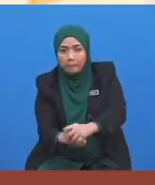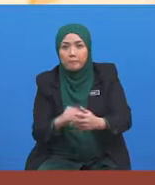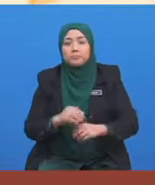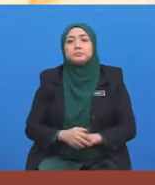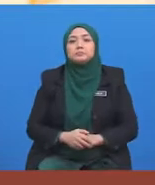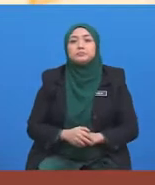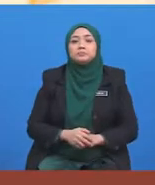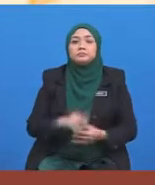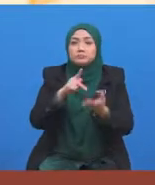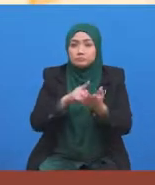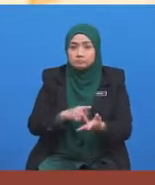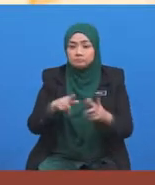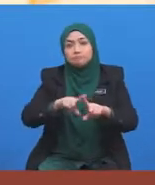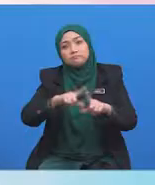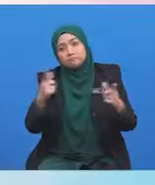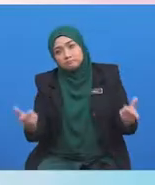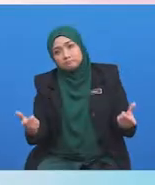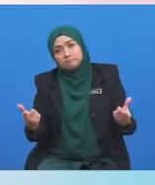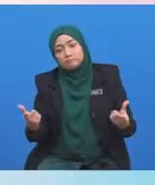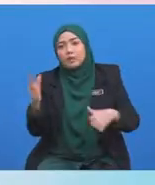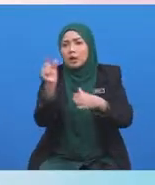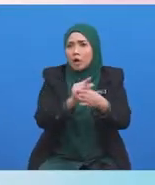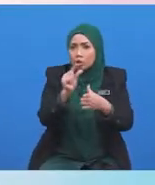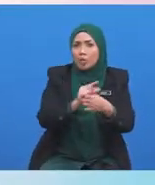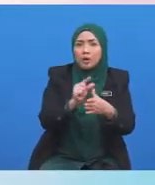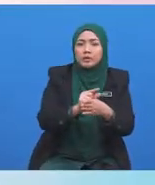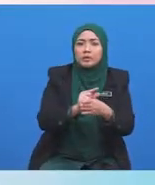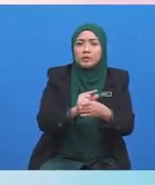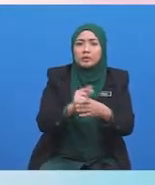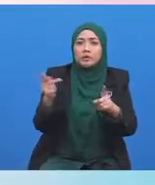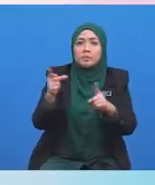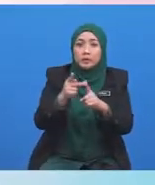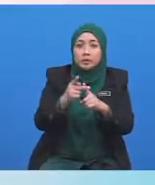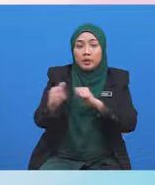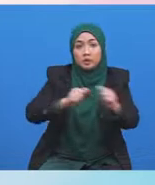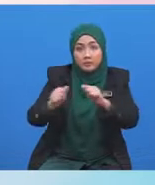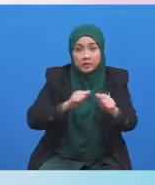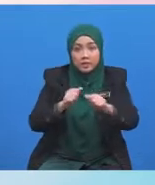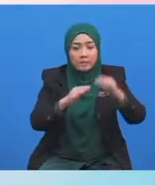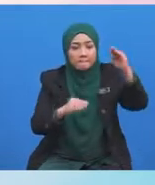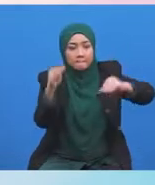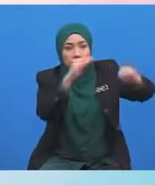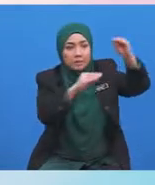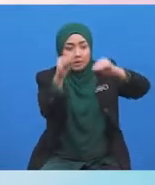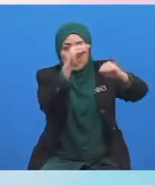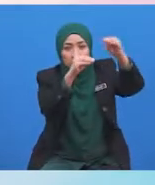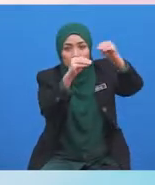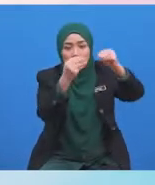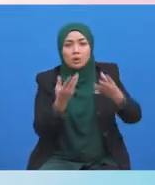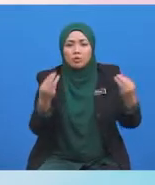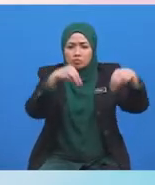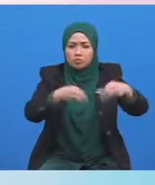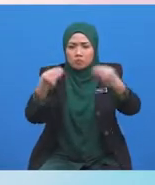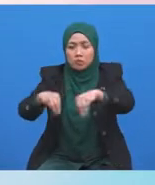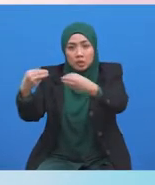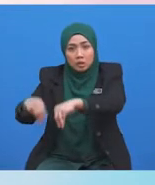Kesan yang seterusnya ialah berlaku gangguan terhadap aktiviti pembinaan. Penanaman cerucuk